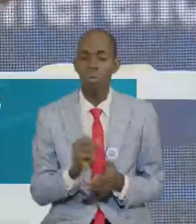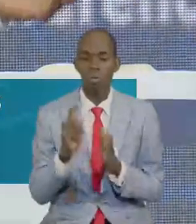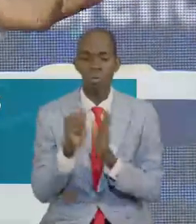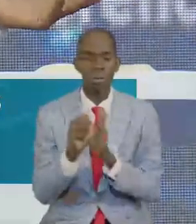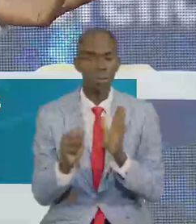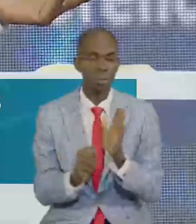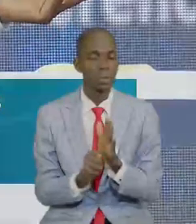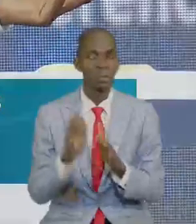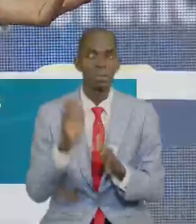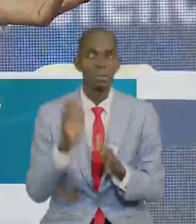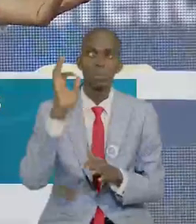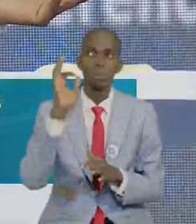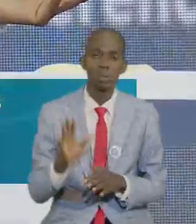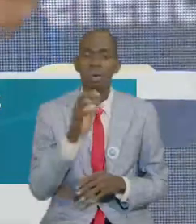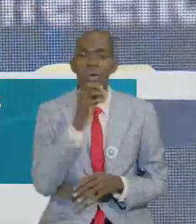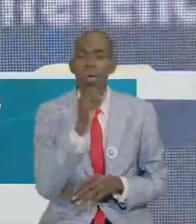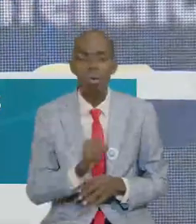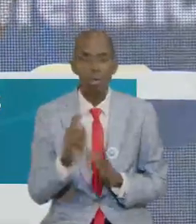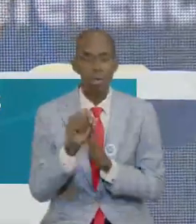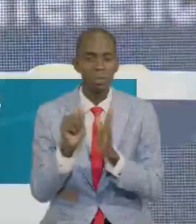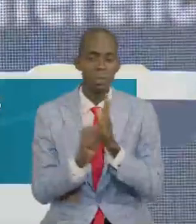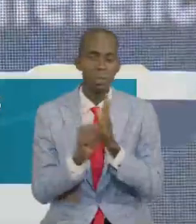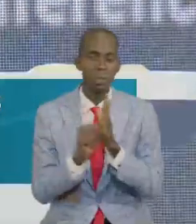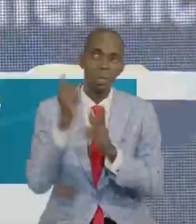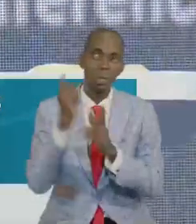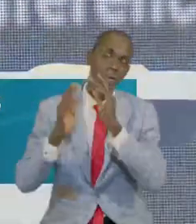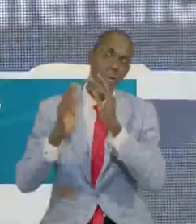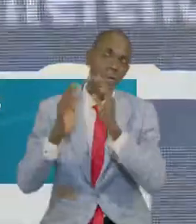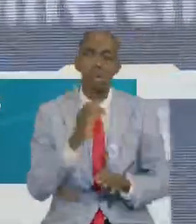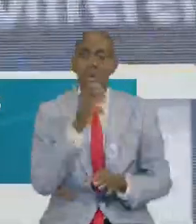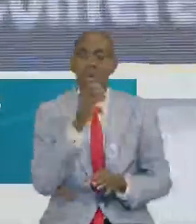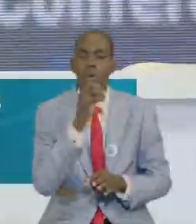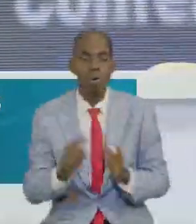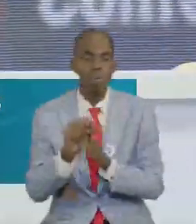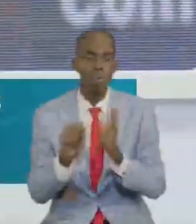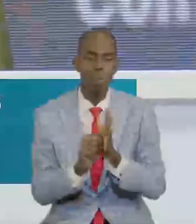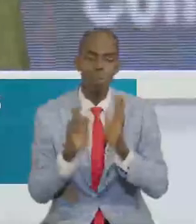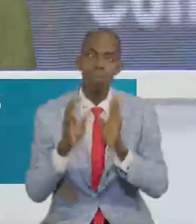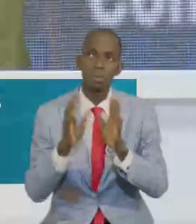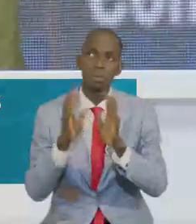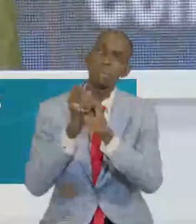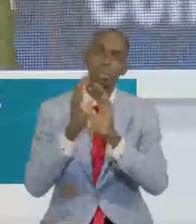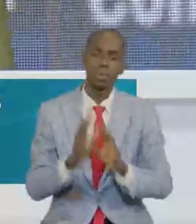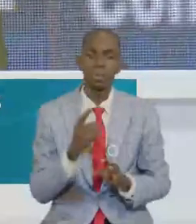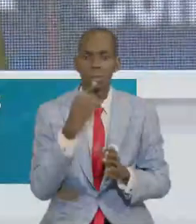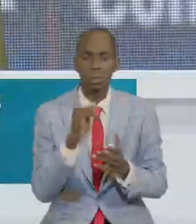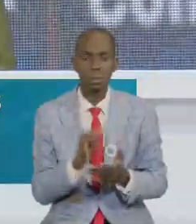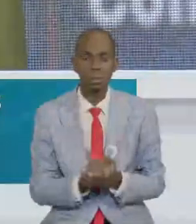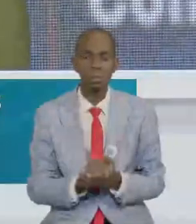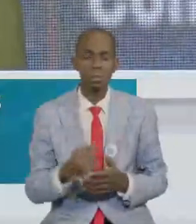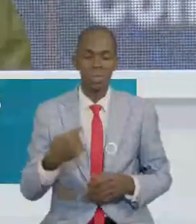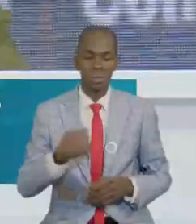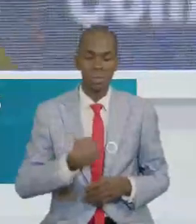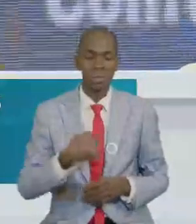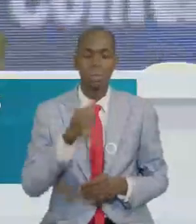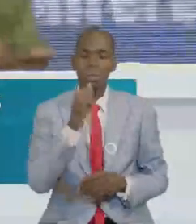Old Testament prophet. Prophète de l'Ancien Testament. Old Testament proclaimer. Proclamateur de l'Ancien Testament. Said, I am full.